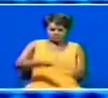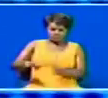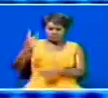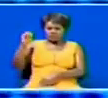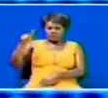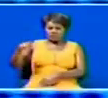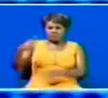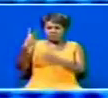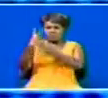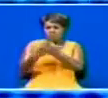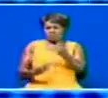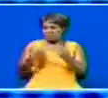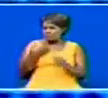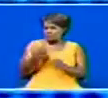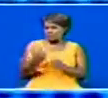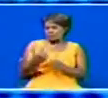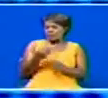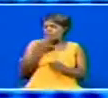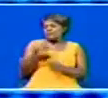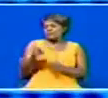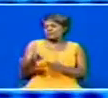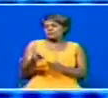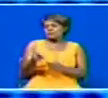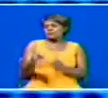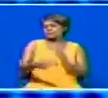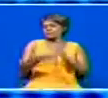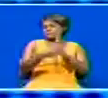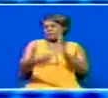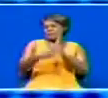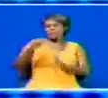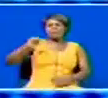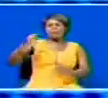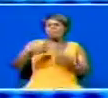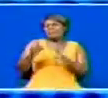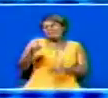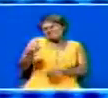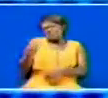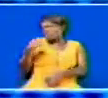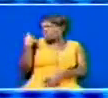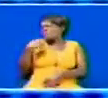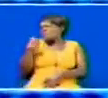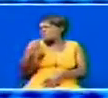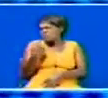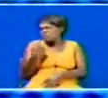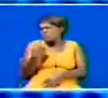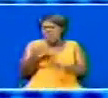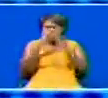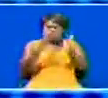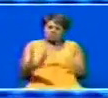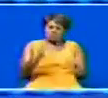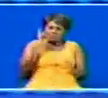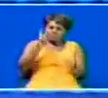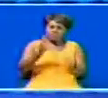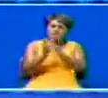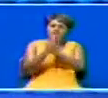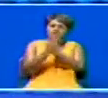Wabunge wa pande zote wamemtaja marehemu Francis Nyenze kuwa mwanasiasa shupavu. Lakini je, Nyenze ni nani? Paul Nabiso anaangazia safari ya Nyenze